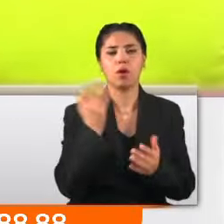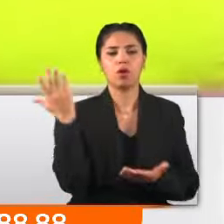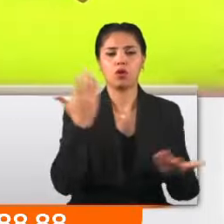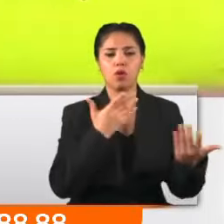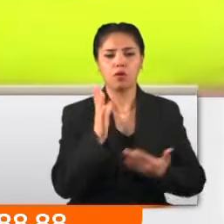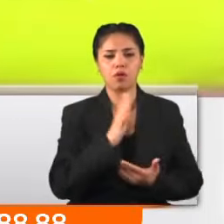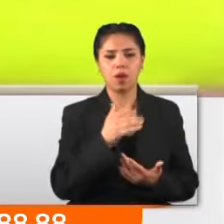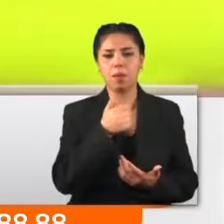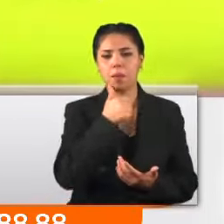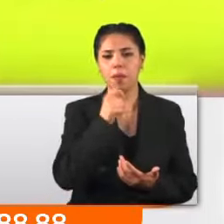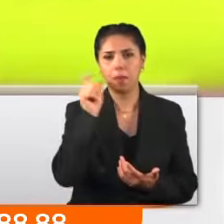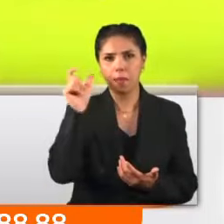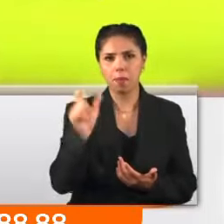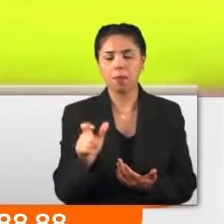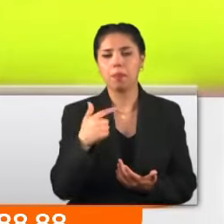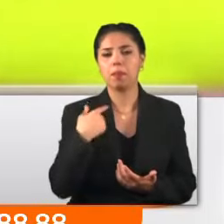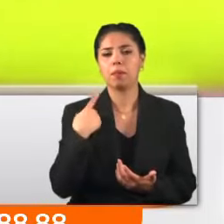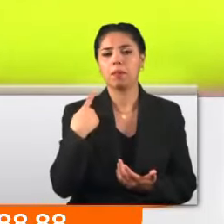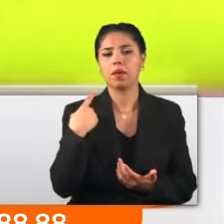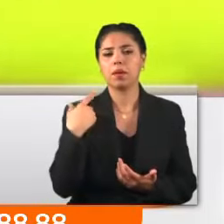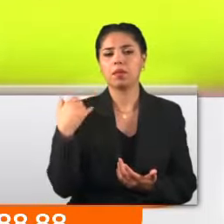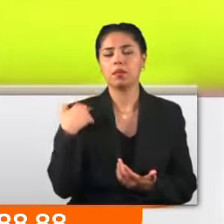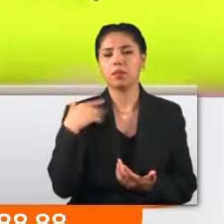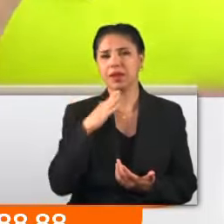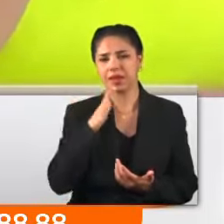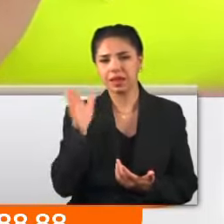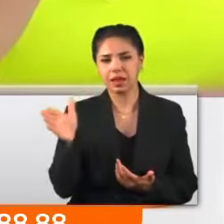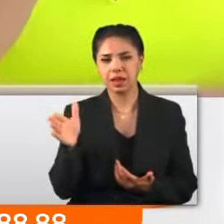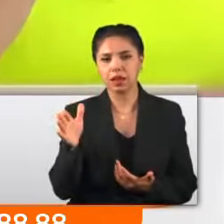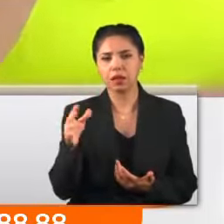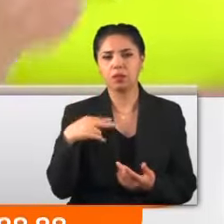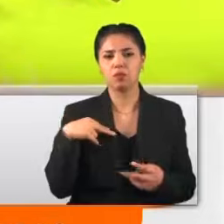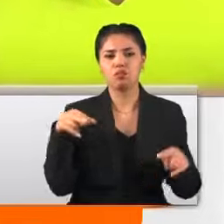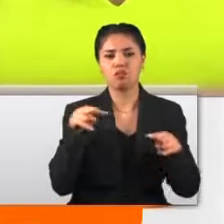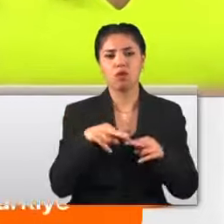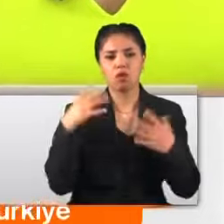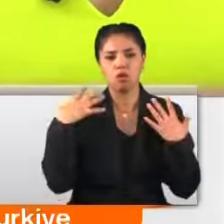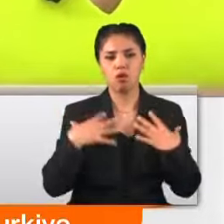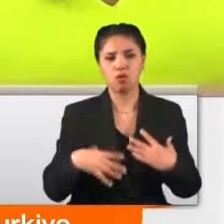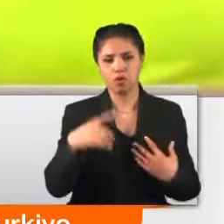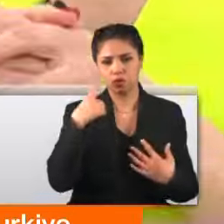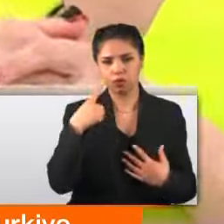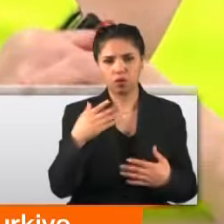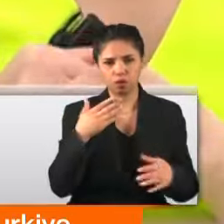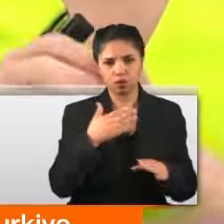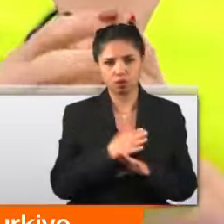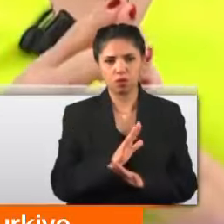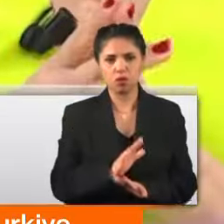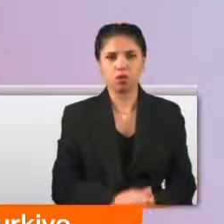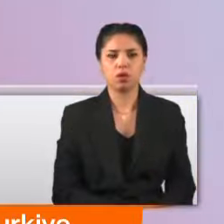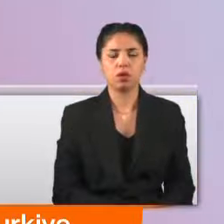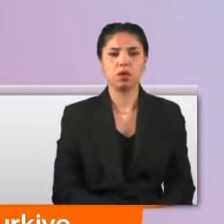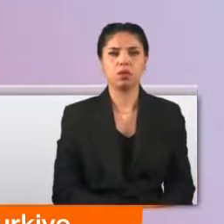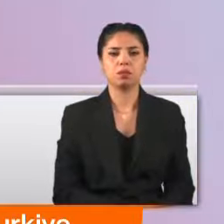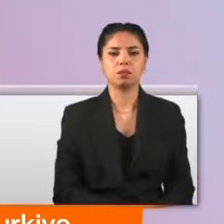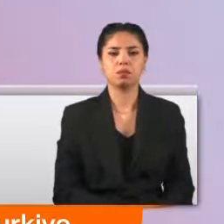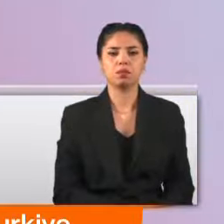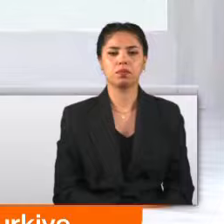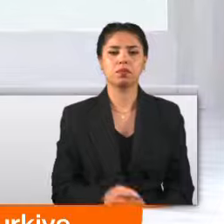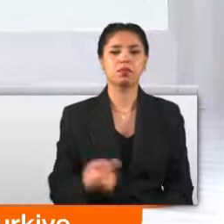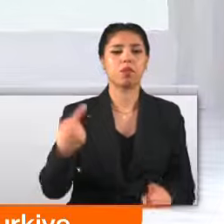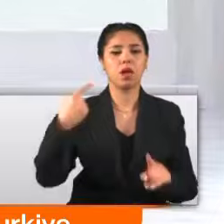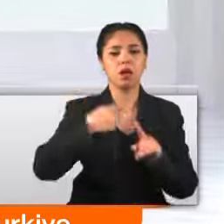Ben babamın yanına bir kere her yerim mosmor, her yerim yara bere içinde gittim. Sorabilirsiniz de babama. Doğru. Yalan söyleme. Madem... Dahası da